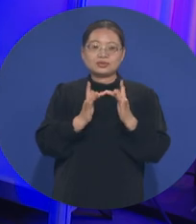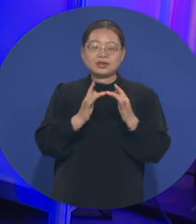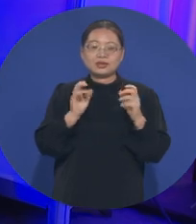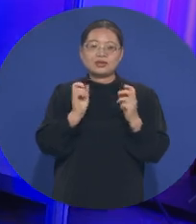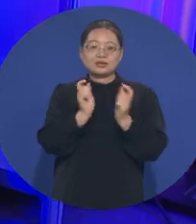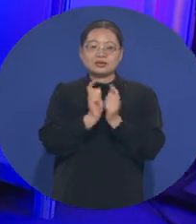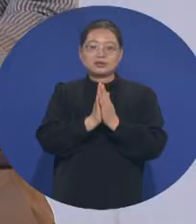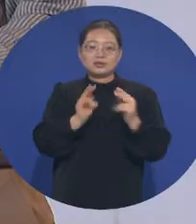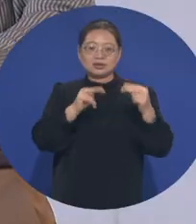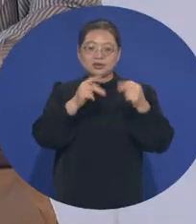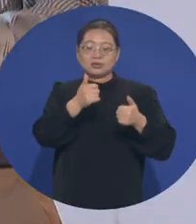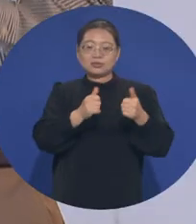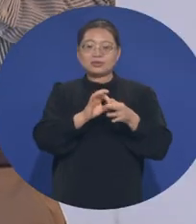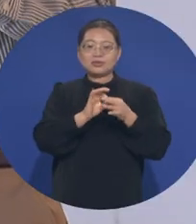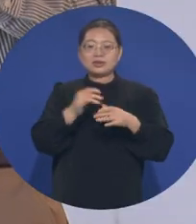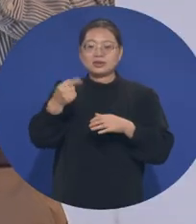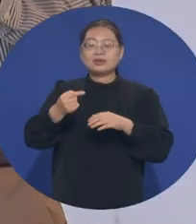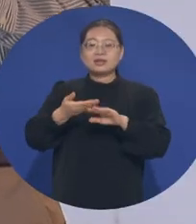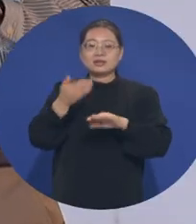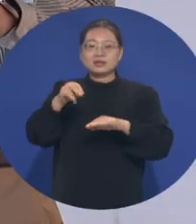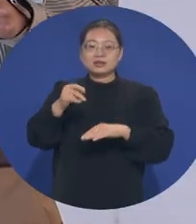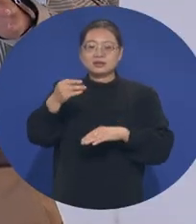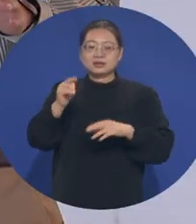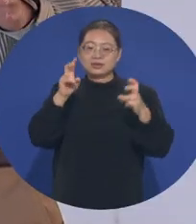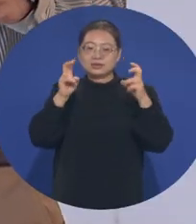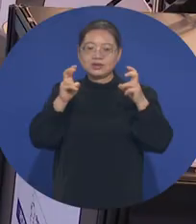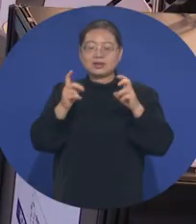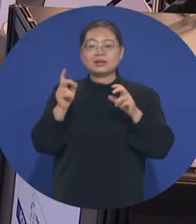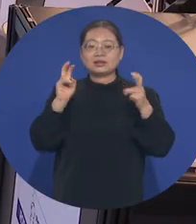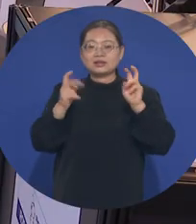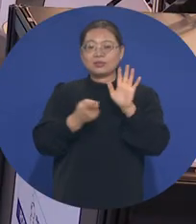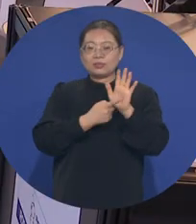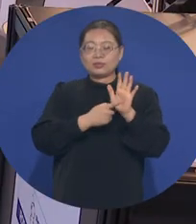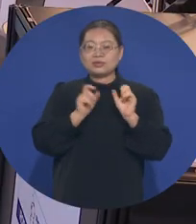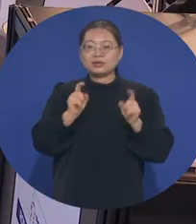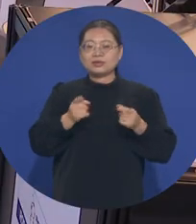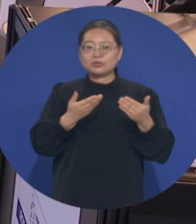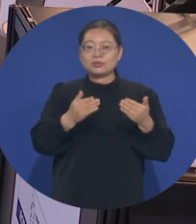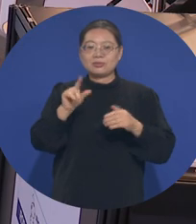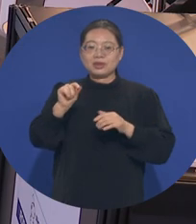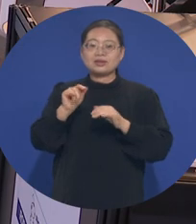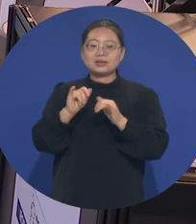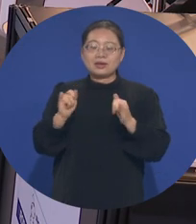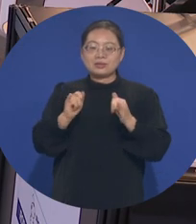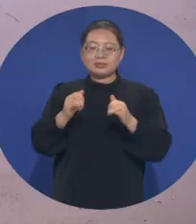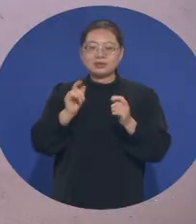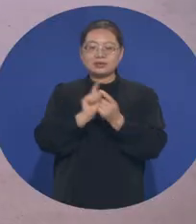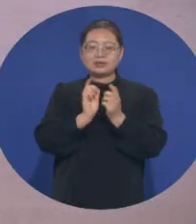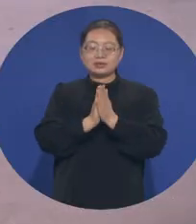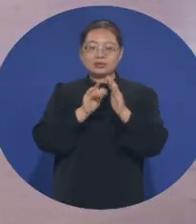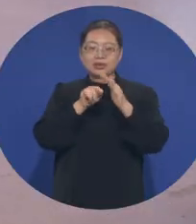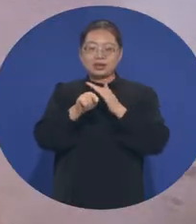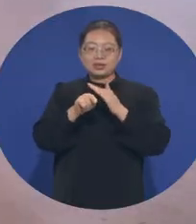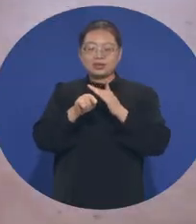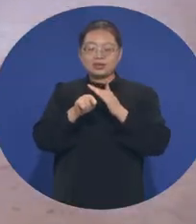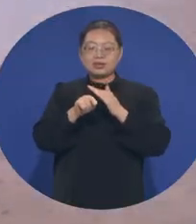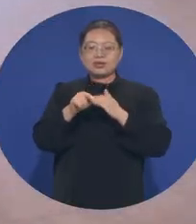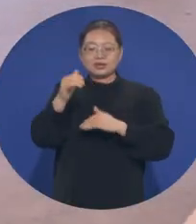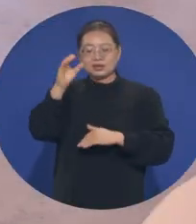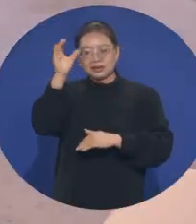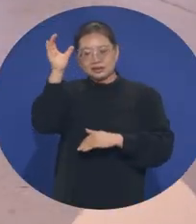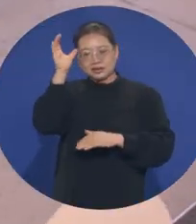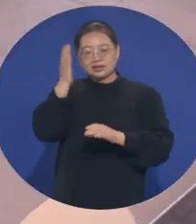오프라인 사전 경을 통해 천개 이상의 스타들에게 기업 홍보 기회가 주어졌고 만여명의 관객들이 현장을 찾을 것으로